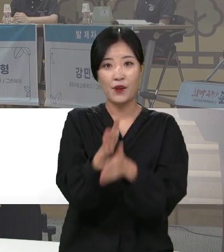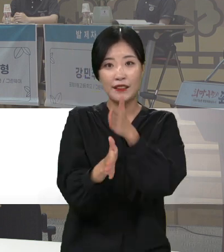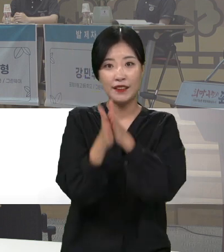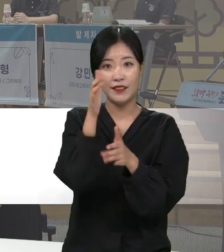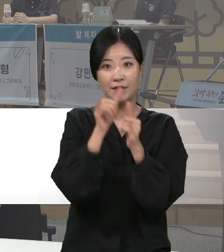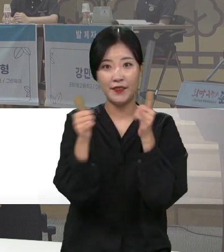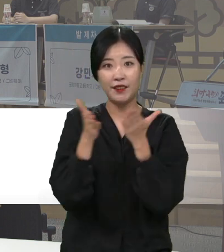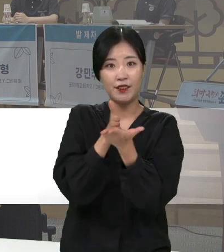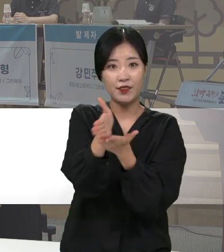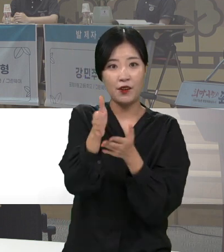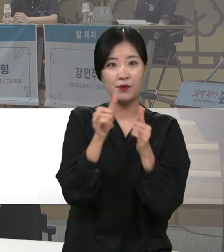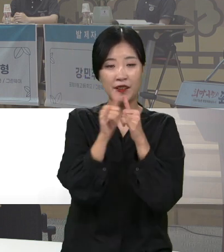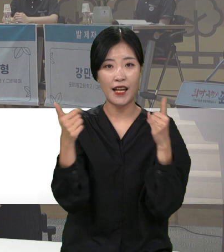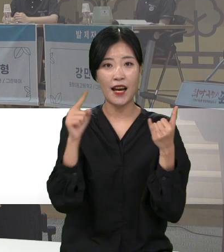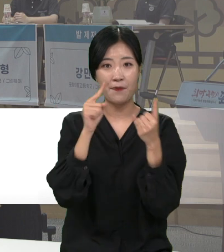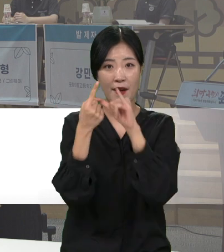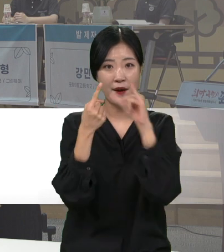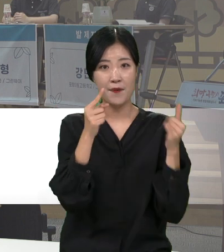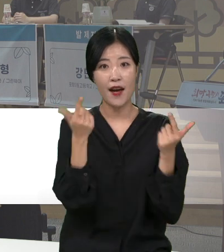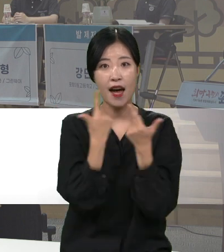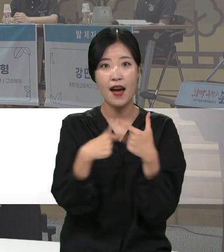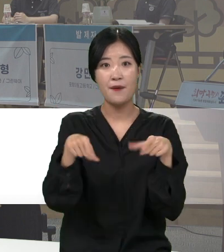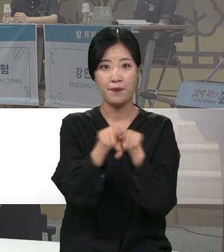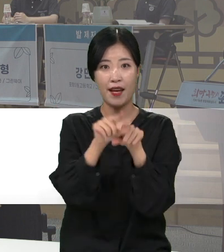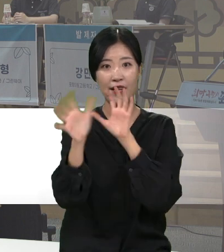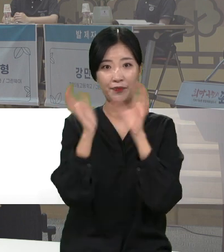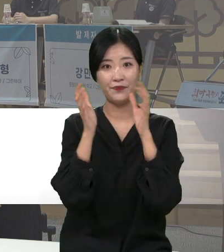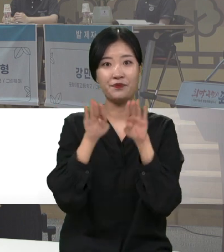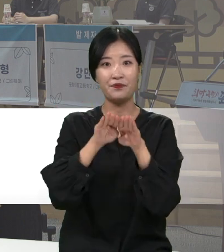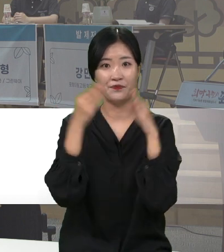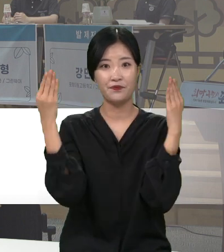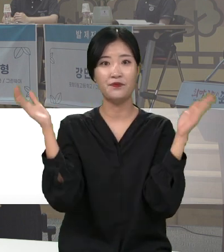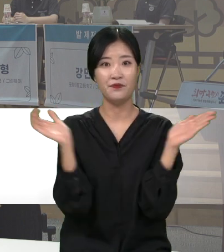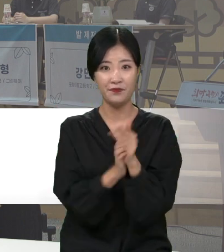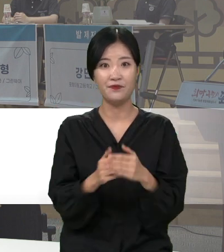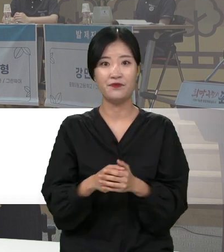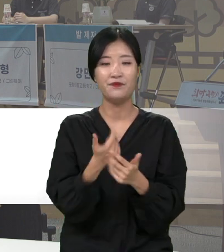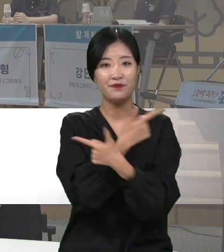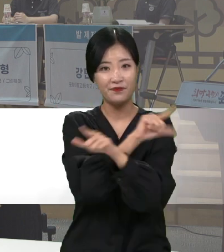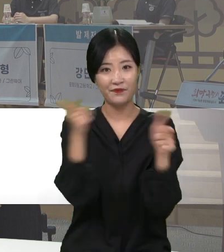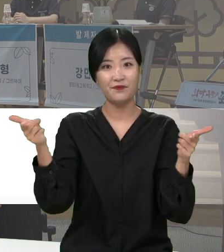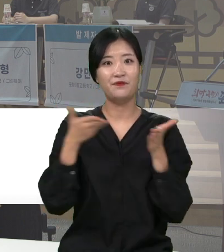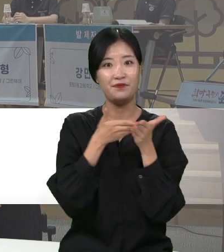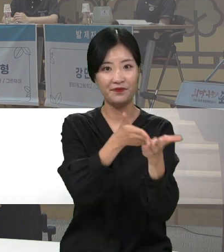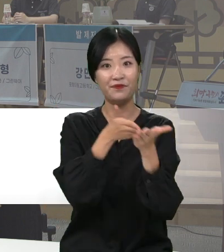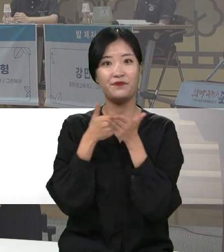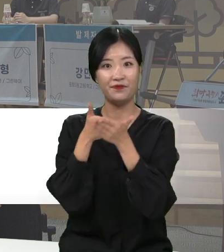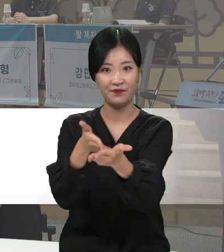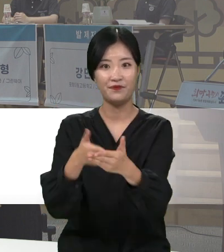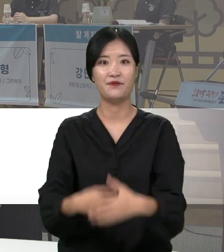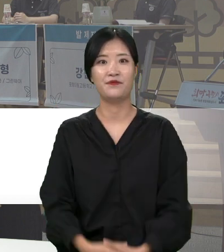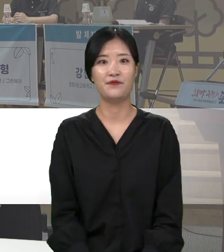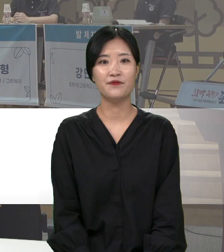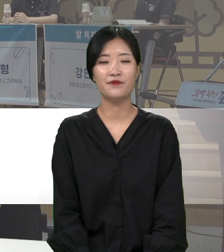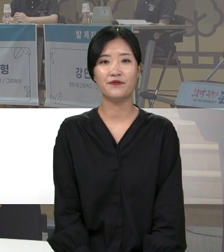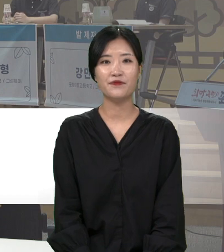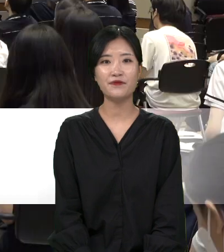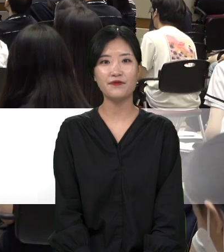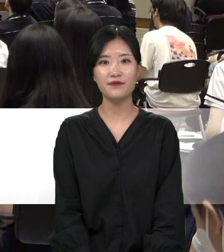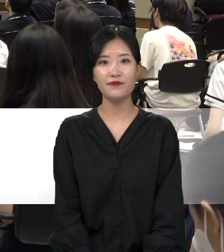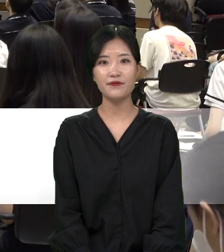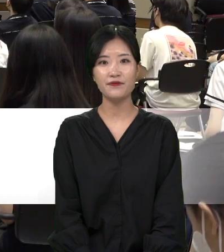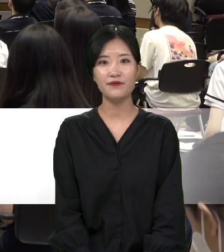함께한 그린 의 청소년 포럼 이 열렸는데요 녹색도시 포함 1 더욱 푸르게 만들 다양한 제안이 쏟아졌습니다